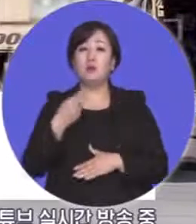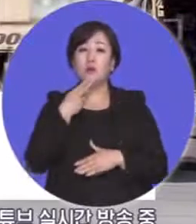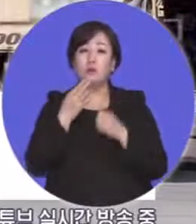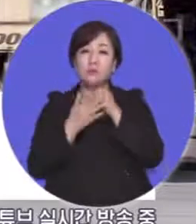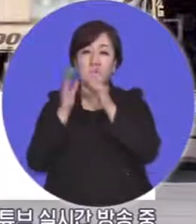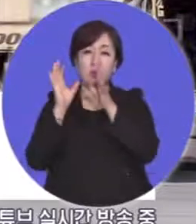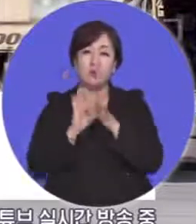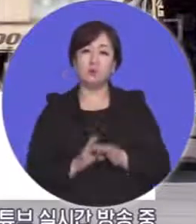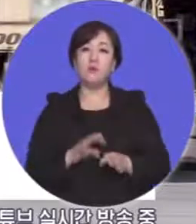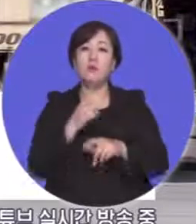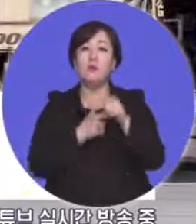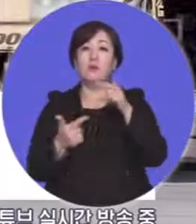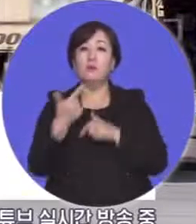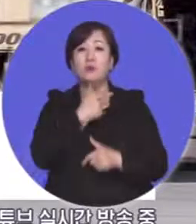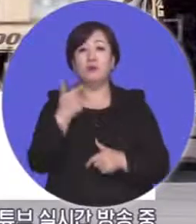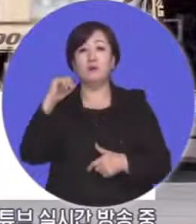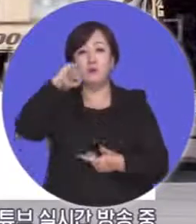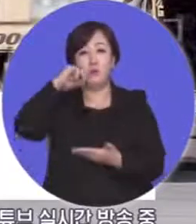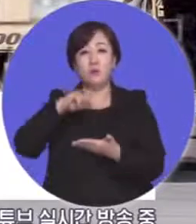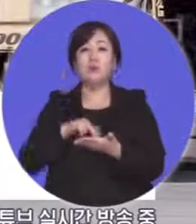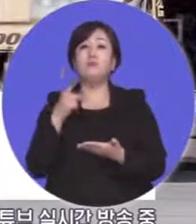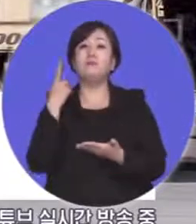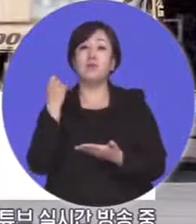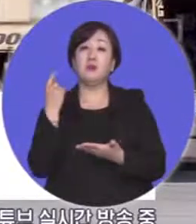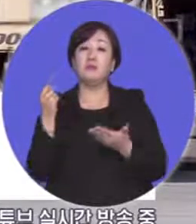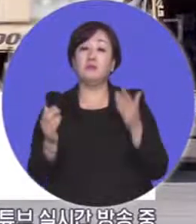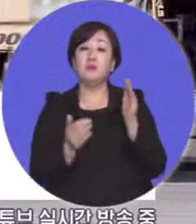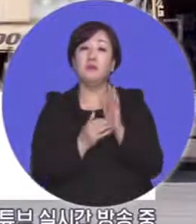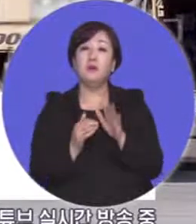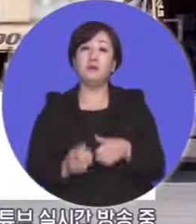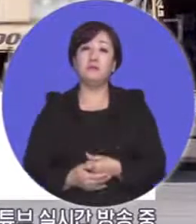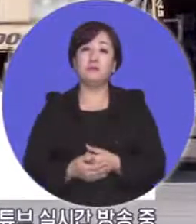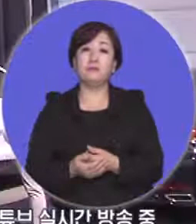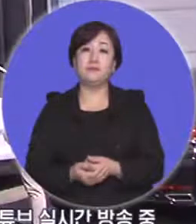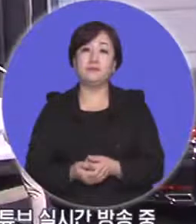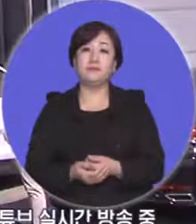점점 한계 상황으로 내몰리고 있습니다. 김진구 기자입니다.